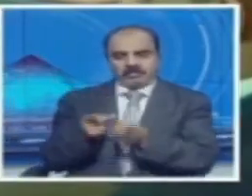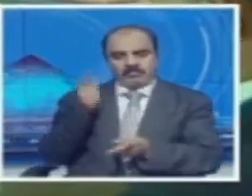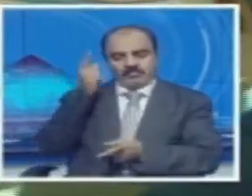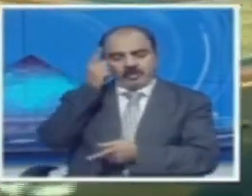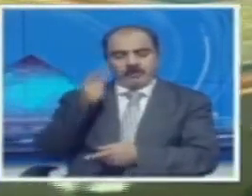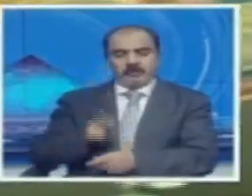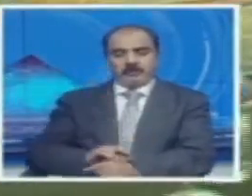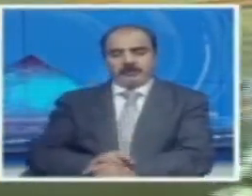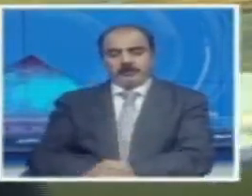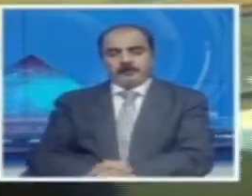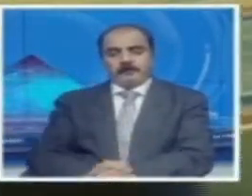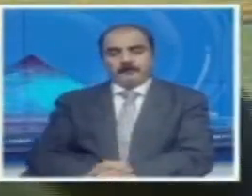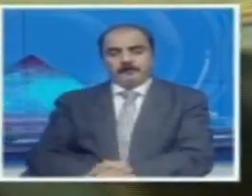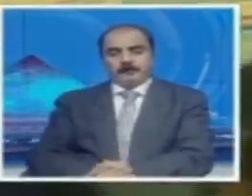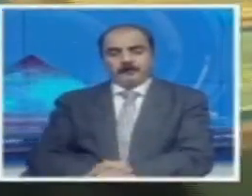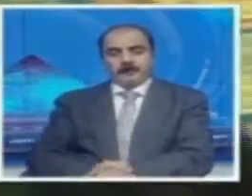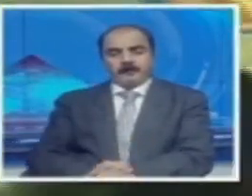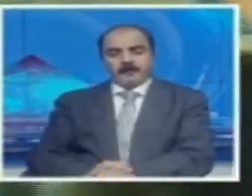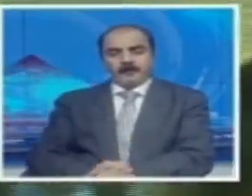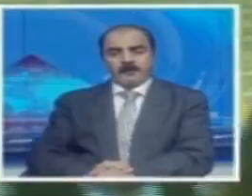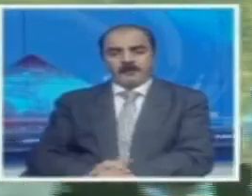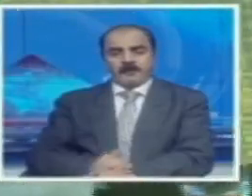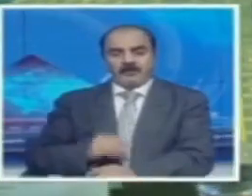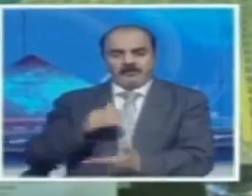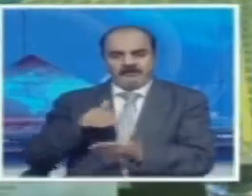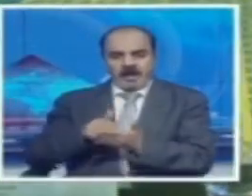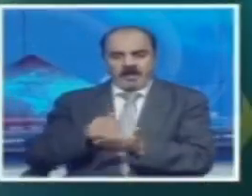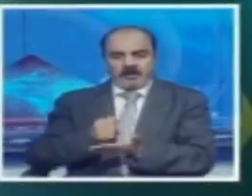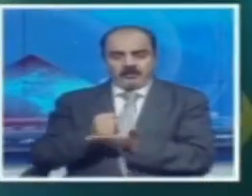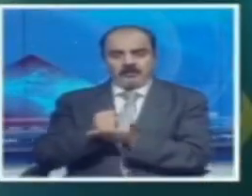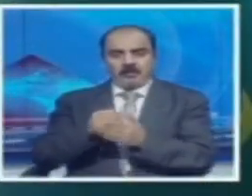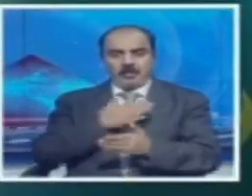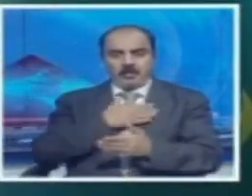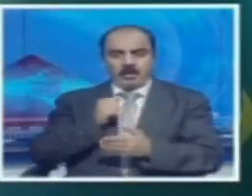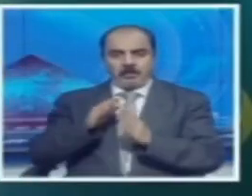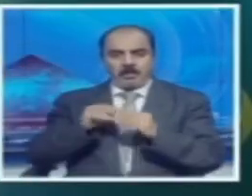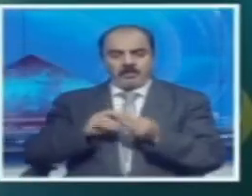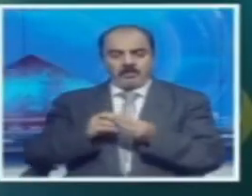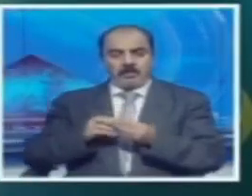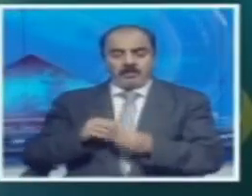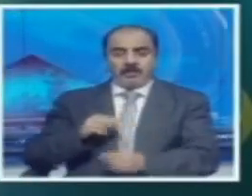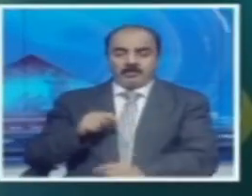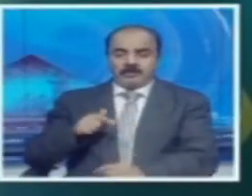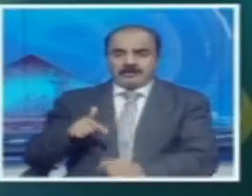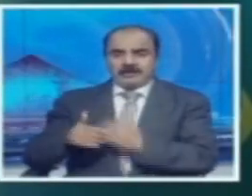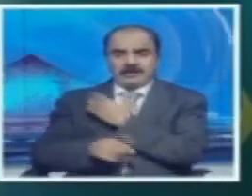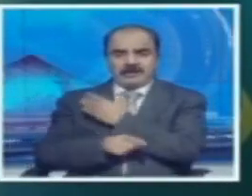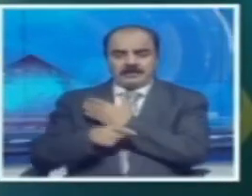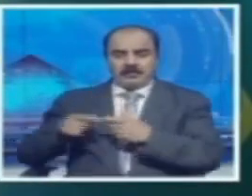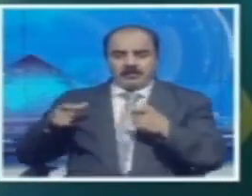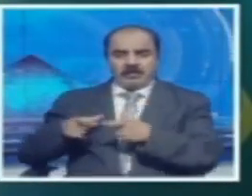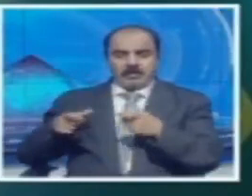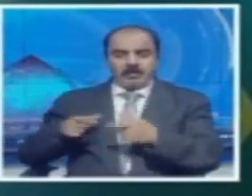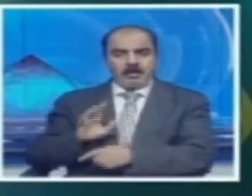شرم الشيخ نهاية العام الجاري. الحزمة الأخيرة التي خرجت بها الحكومة المصرية منذ 6 أسابيع